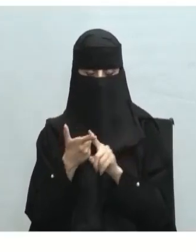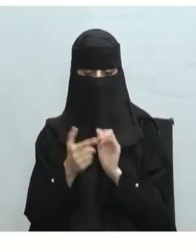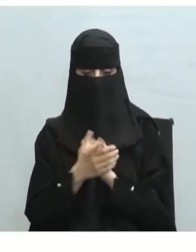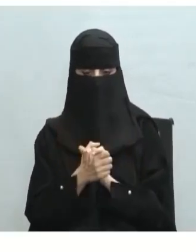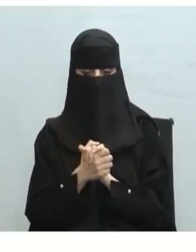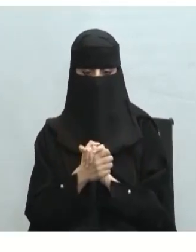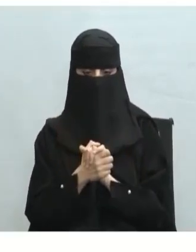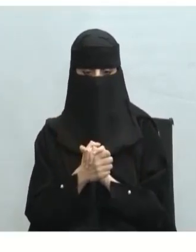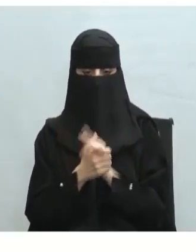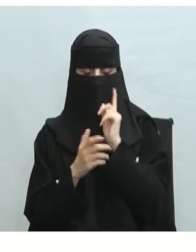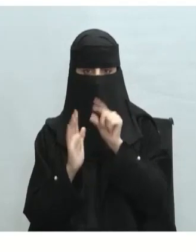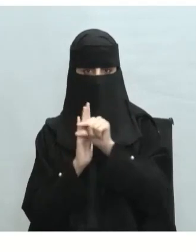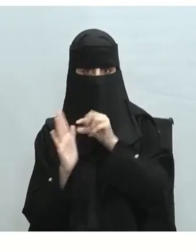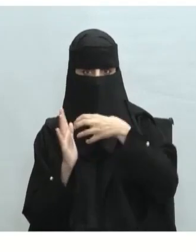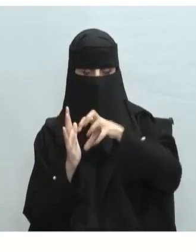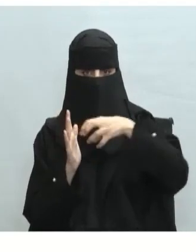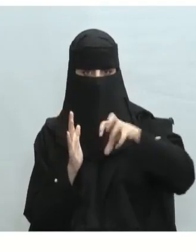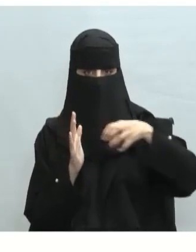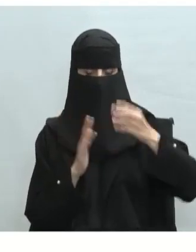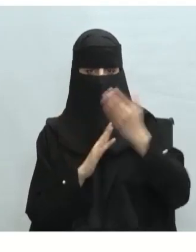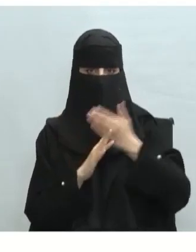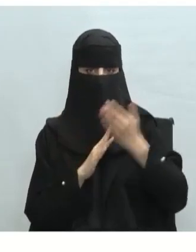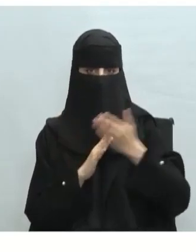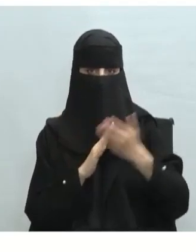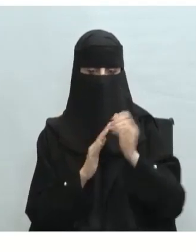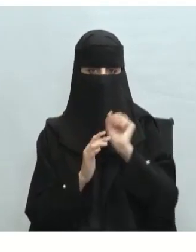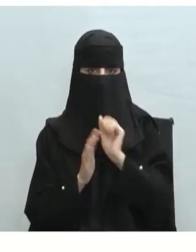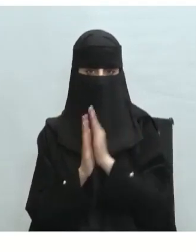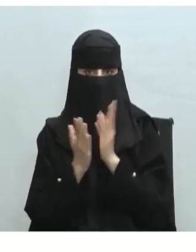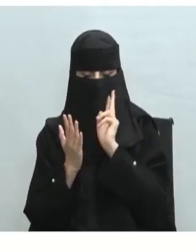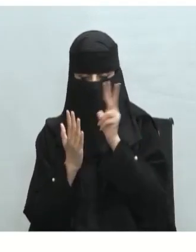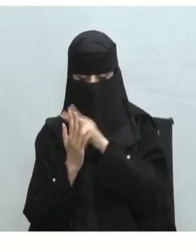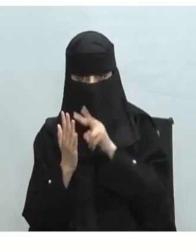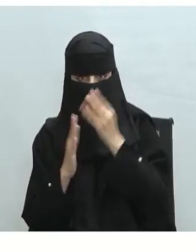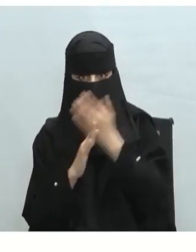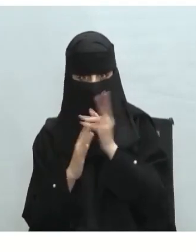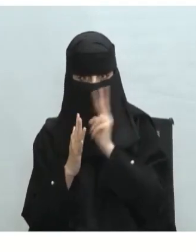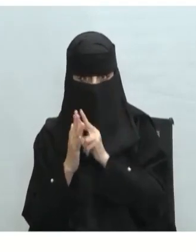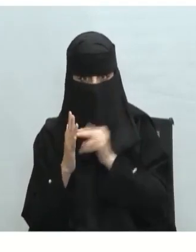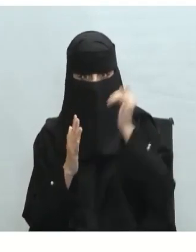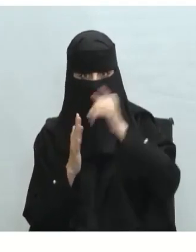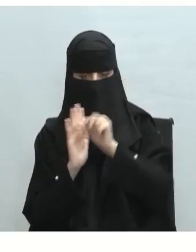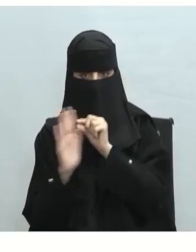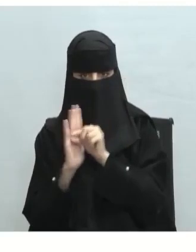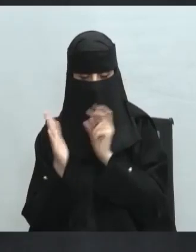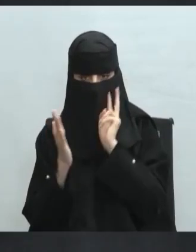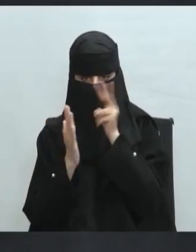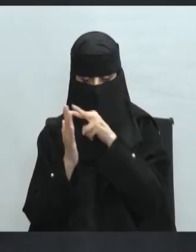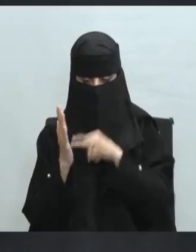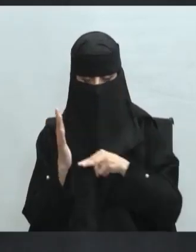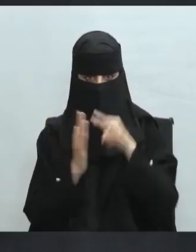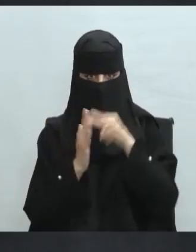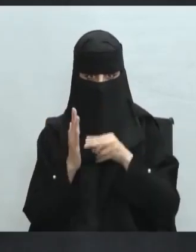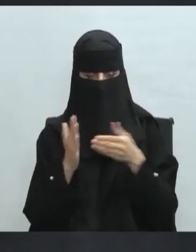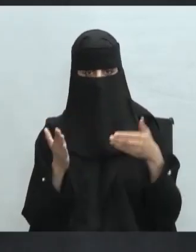تفعل عناوين الفصول كذلك العناوين والعناوين الفرعيه ايضا مراجعه الموضوع ان تراجعه مراجعه